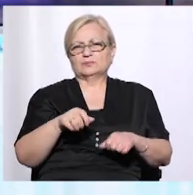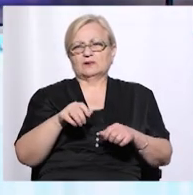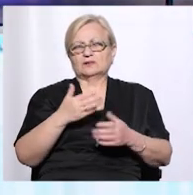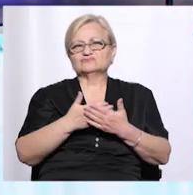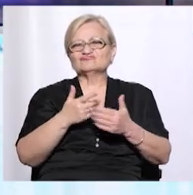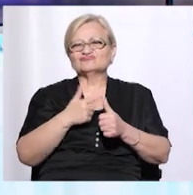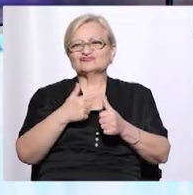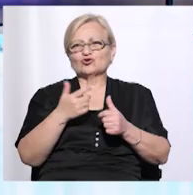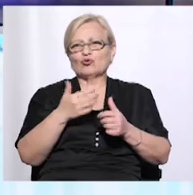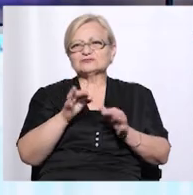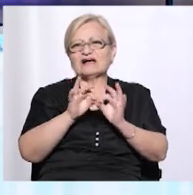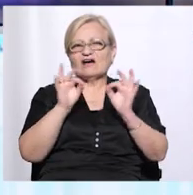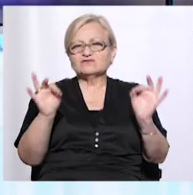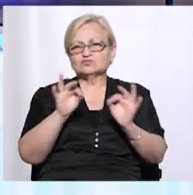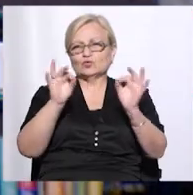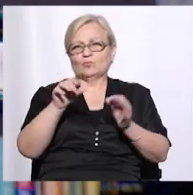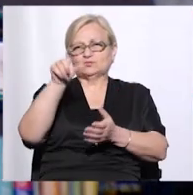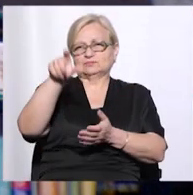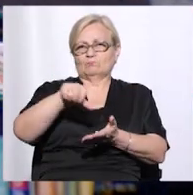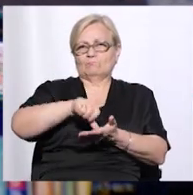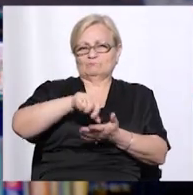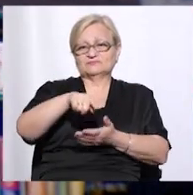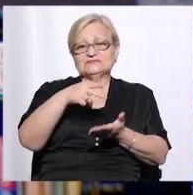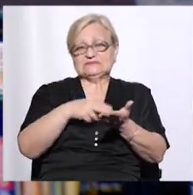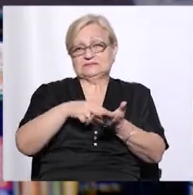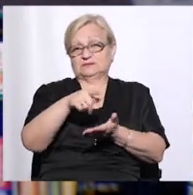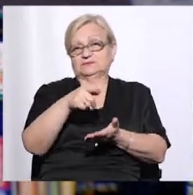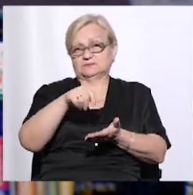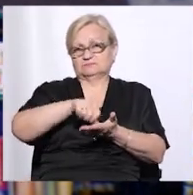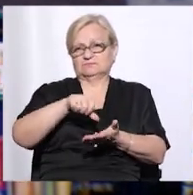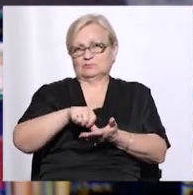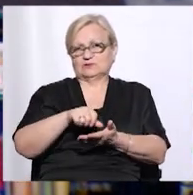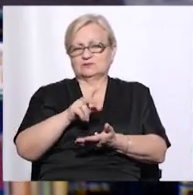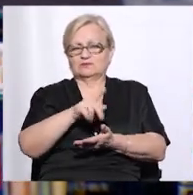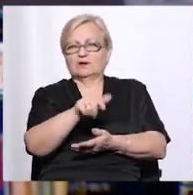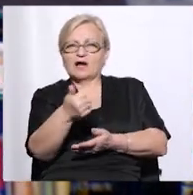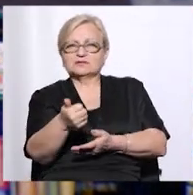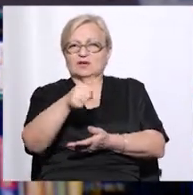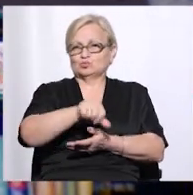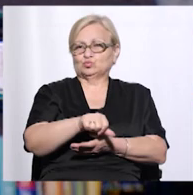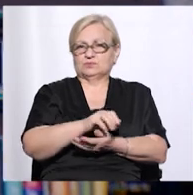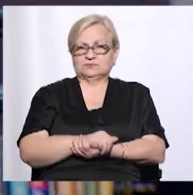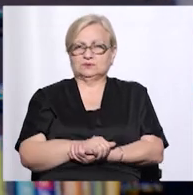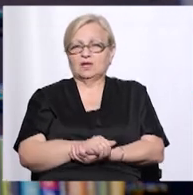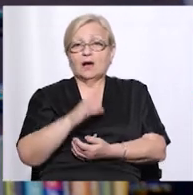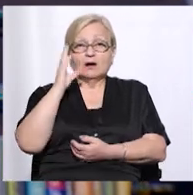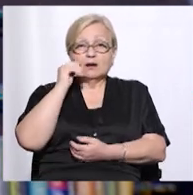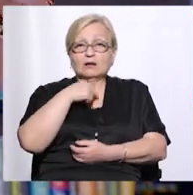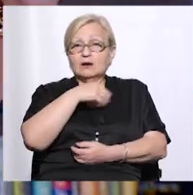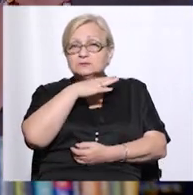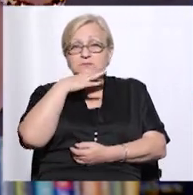გავზომოთ პერსონაჟი. მაგრამ ერთი მარტივი ჭეშმარიტება მინდა შეგახსენოთ. როდესაც მე